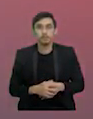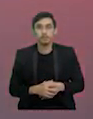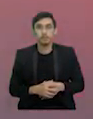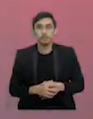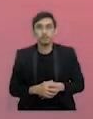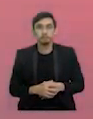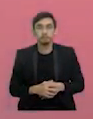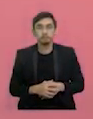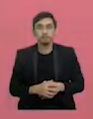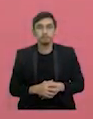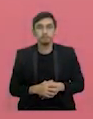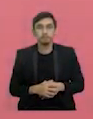listrik ini